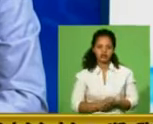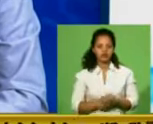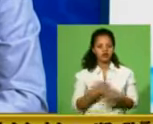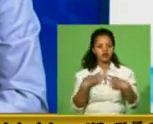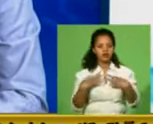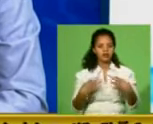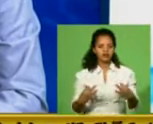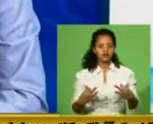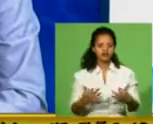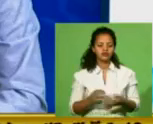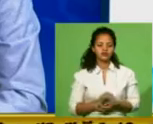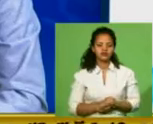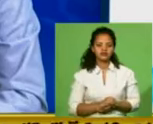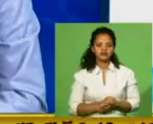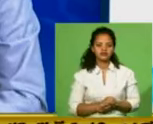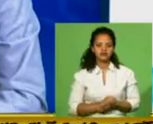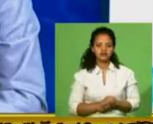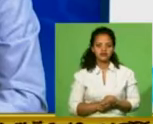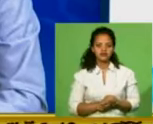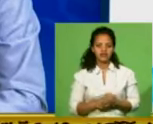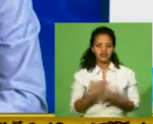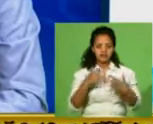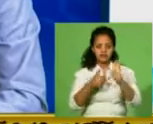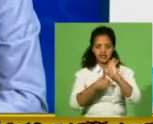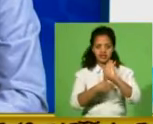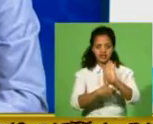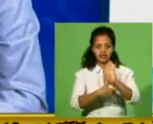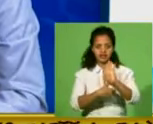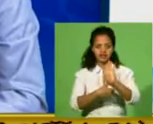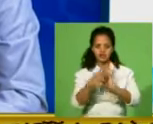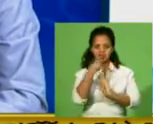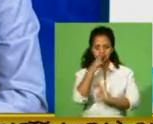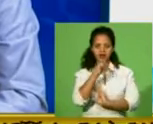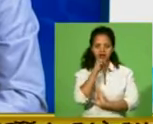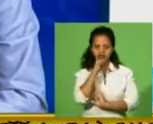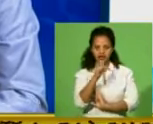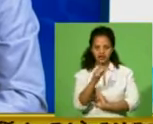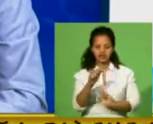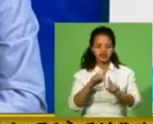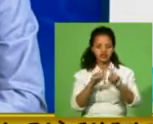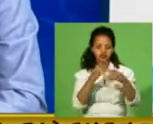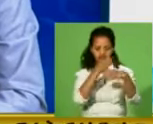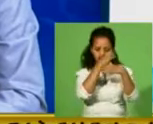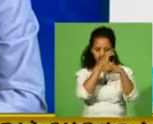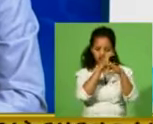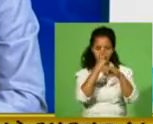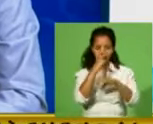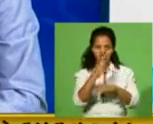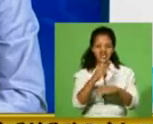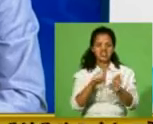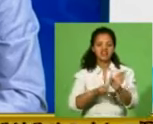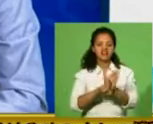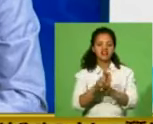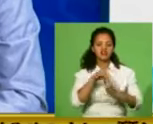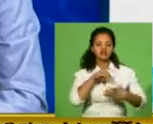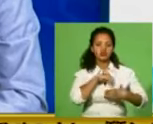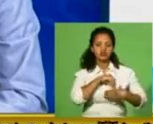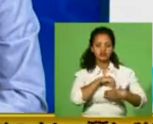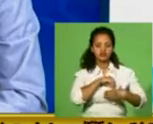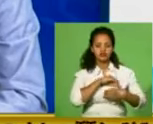በጤናው አሲምፕቶማቲክ ይባላል፣ ያው ምልክት የማይታይ ግን በላብራቶሪ ሲታይ የቫይረስ